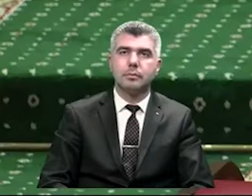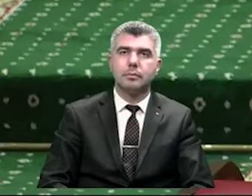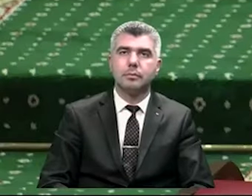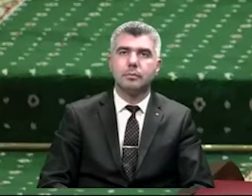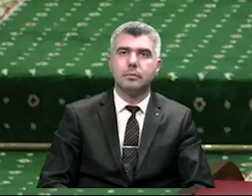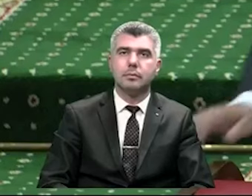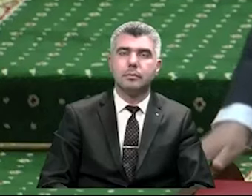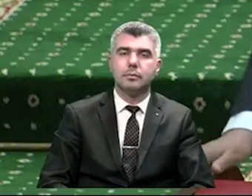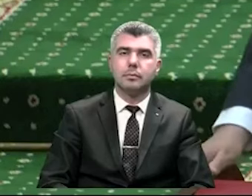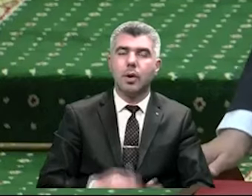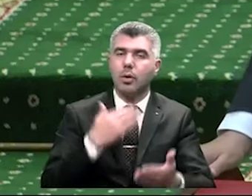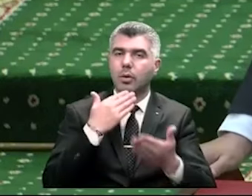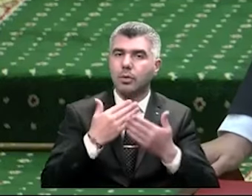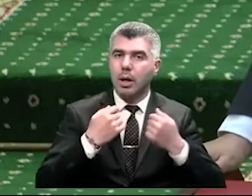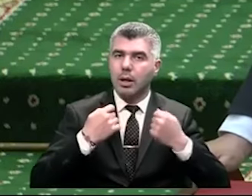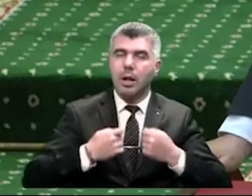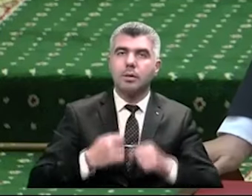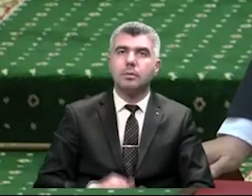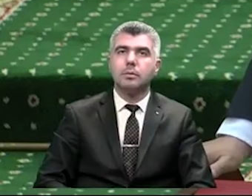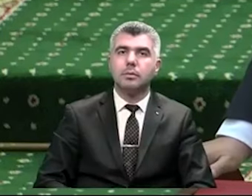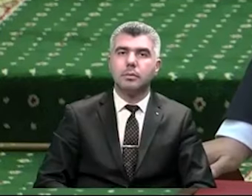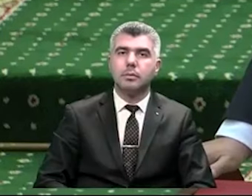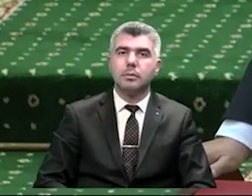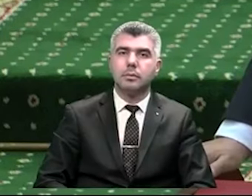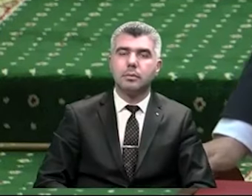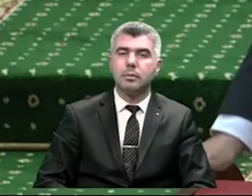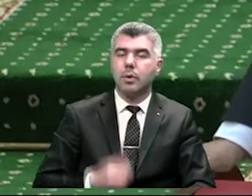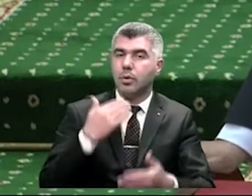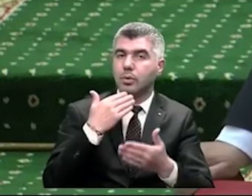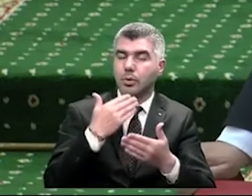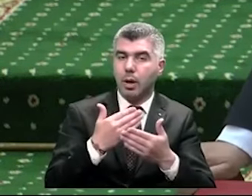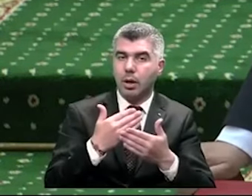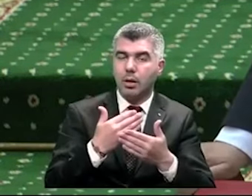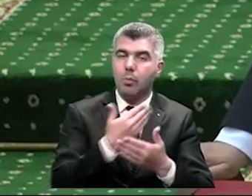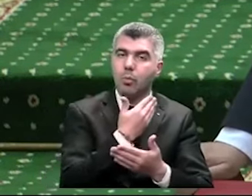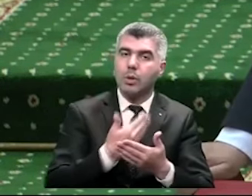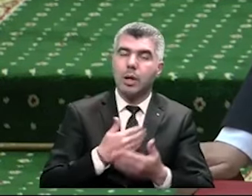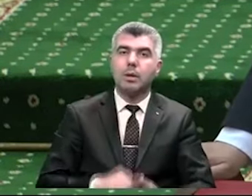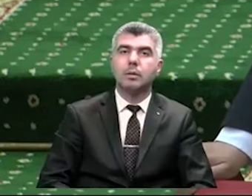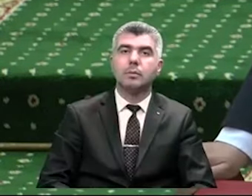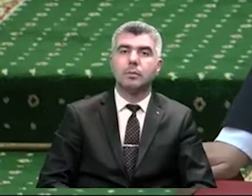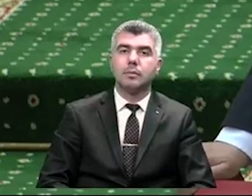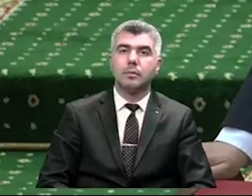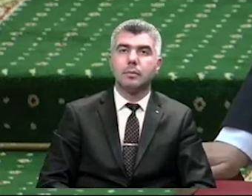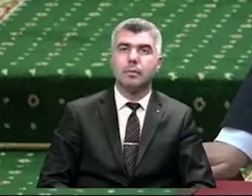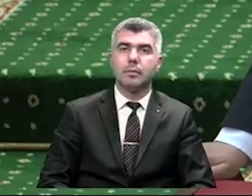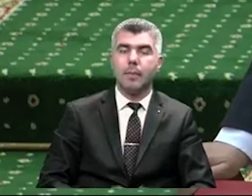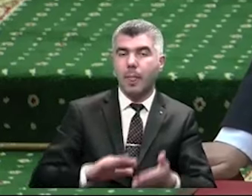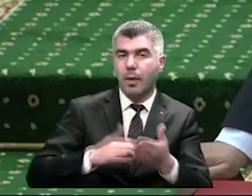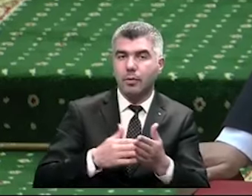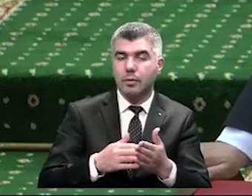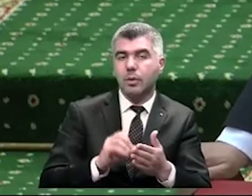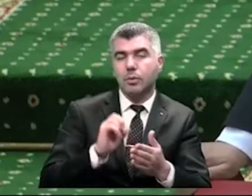تفضلوا شكرا السيد الرئيس شكرا السيد المستشار على ما تفضلتم به